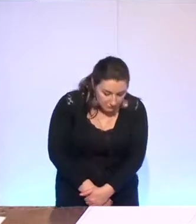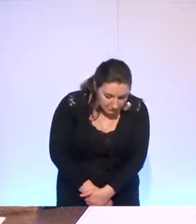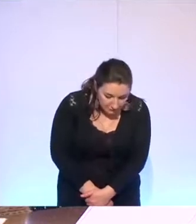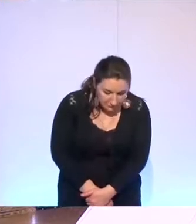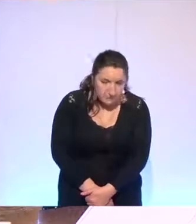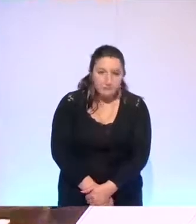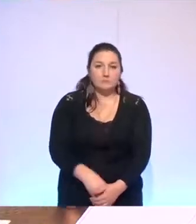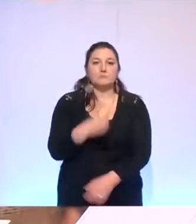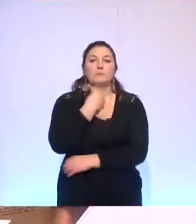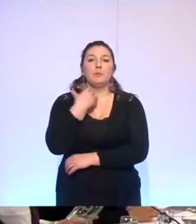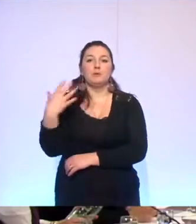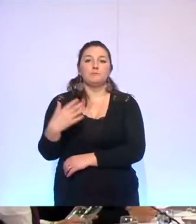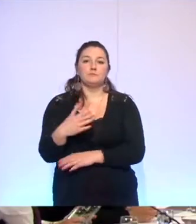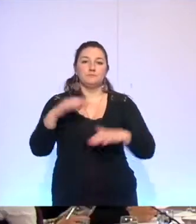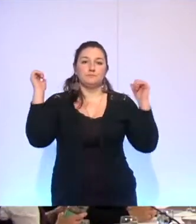Blanc.